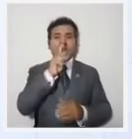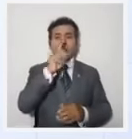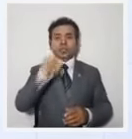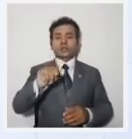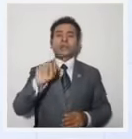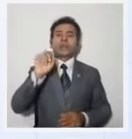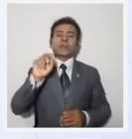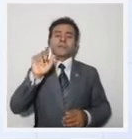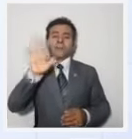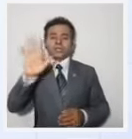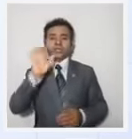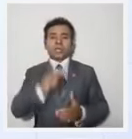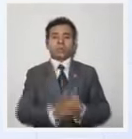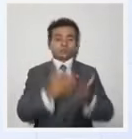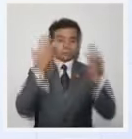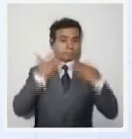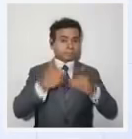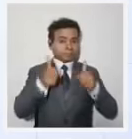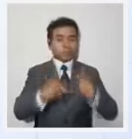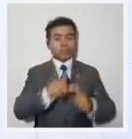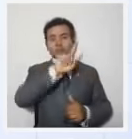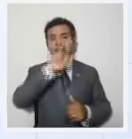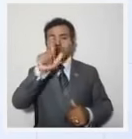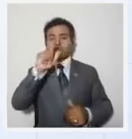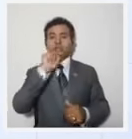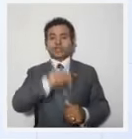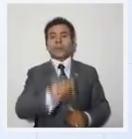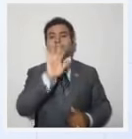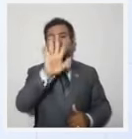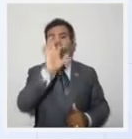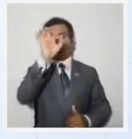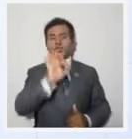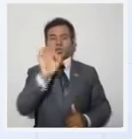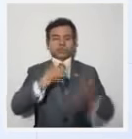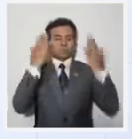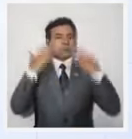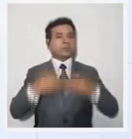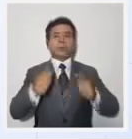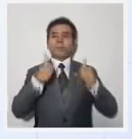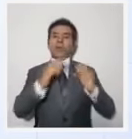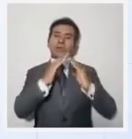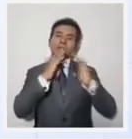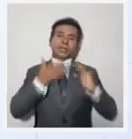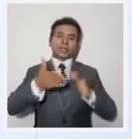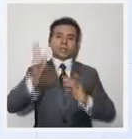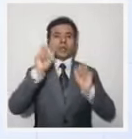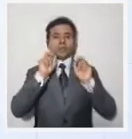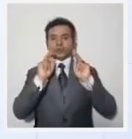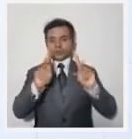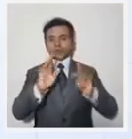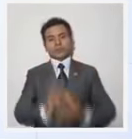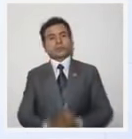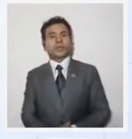বিবেচনায় মৃত্যুর হার 1.5% এবং শনাক্ত বিবেচনায় সুস্থতার হার